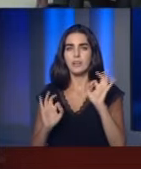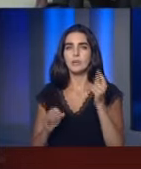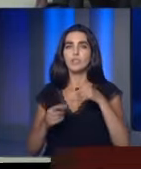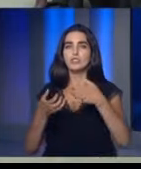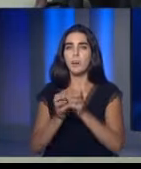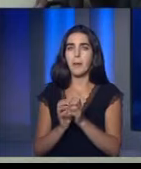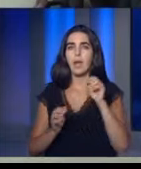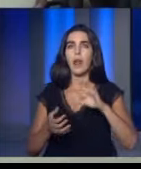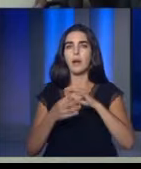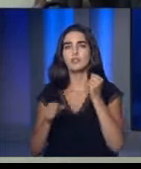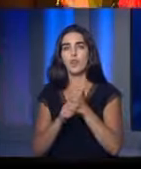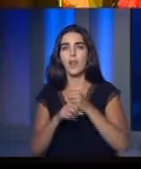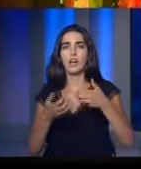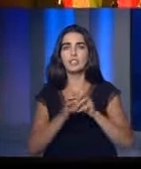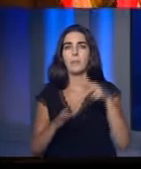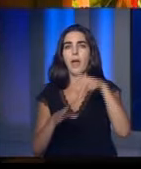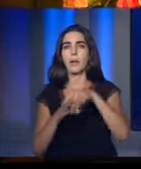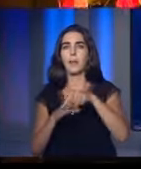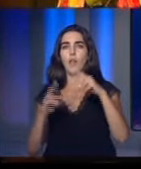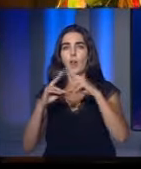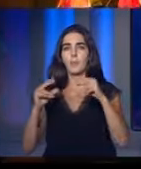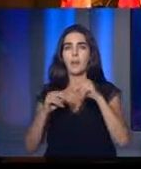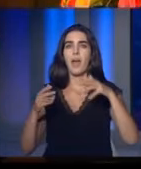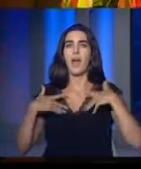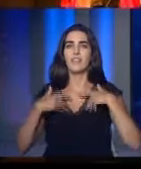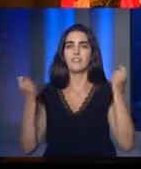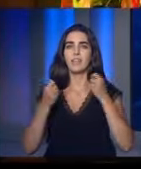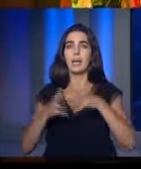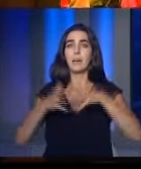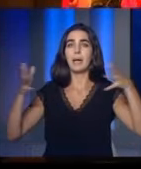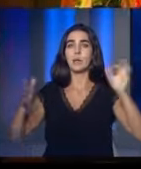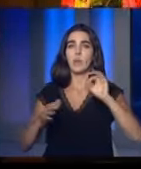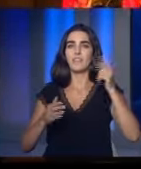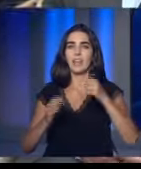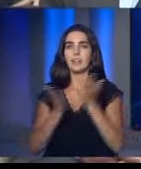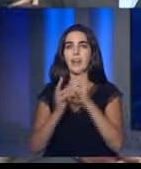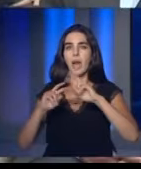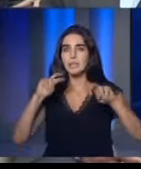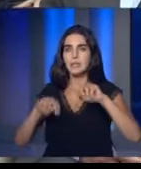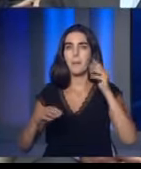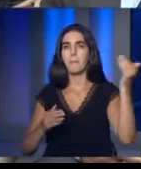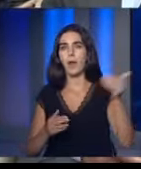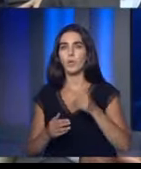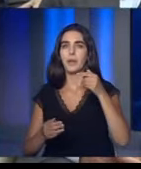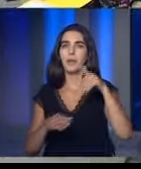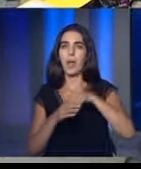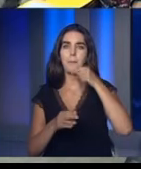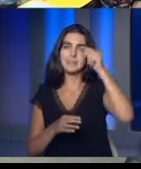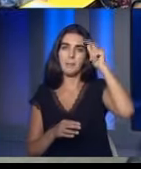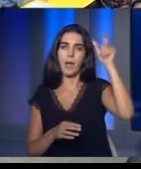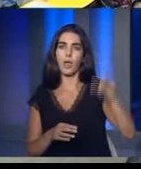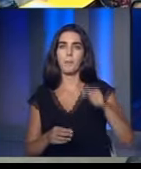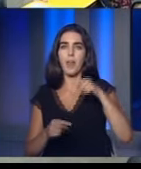لجمعية العاملين الاجتماعيين للطائفة الأرمنية اللبنانية حفل نهاية العام الدراسي بحضور النائب هاكوب